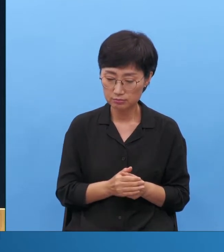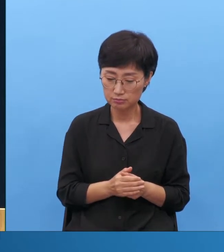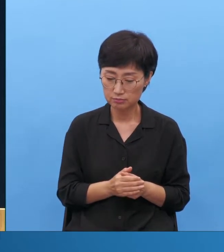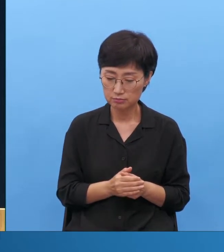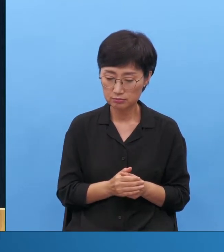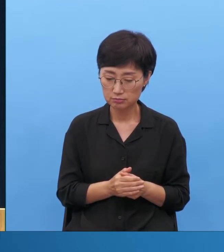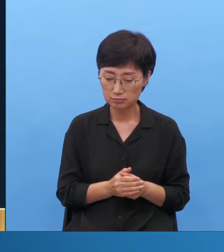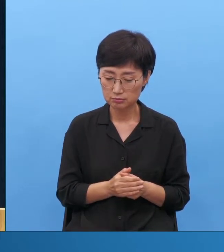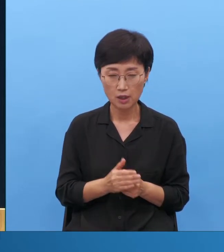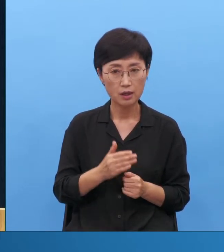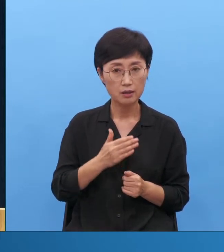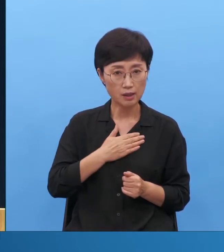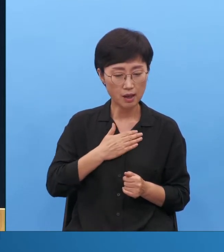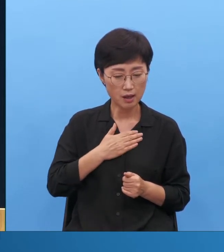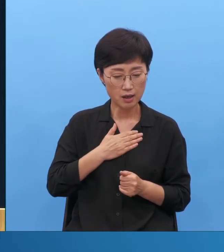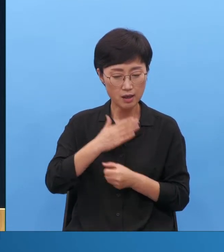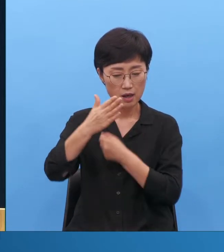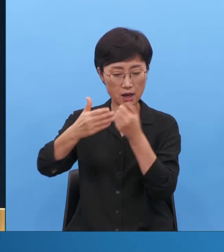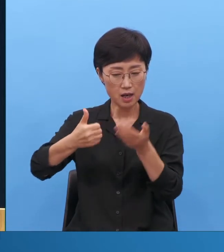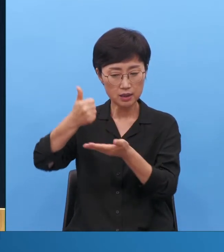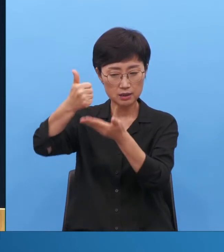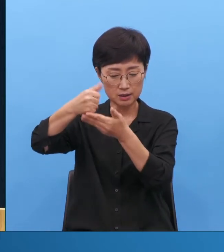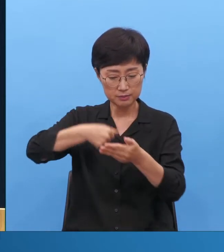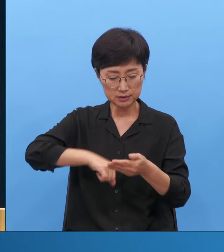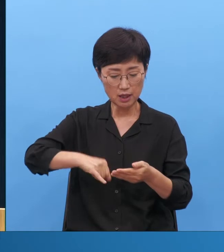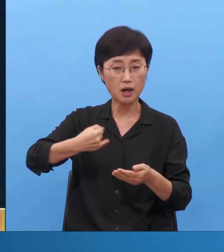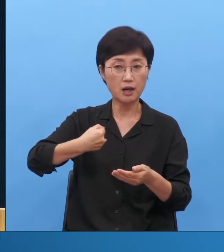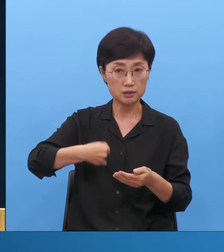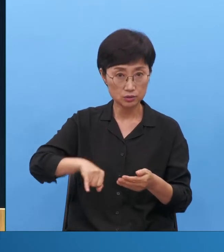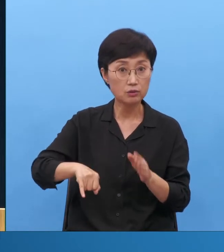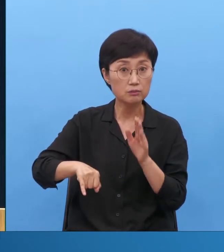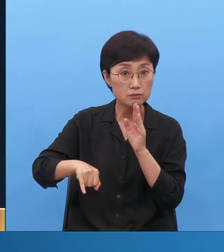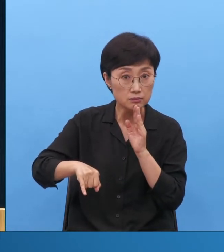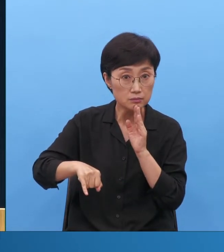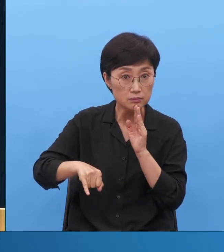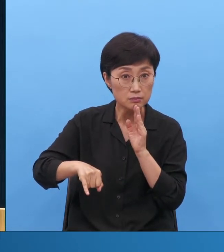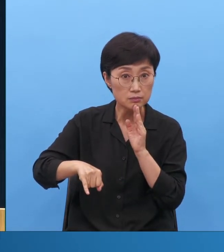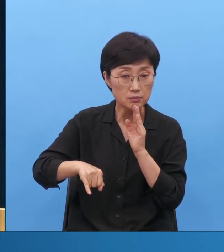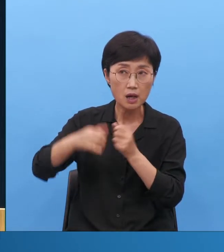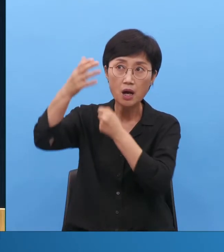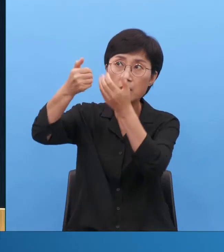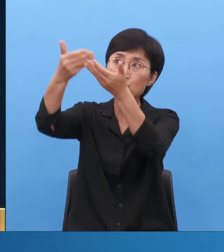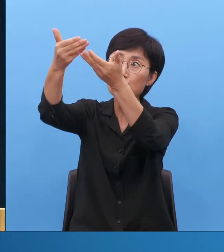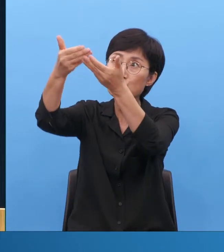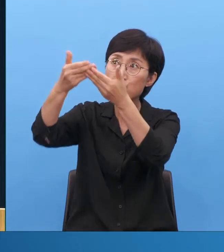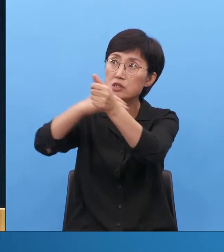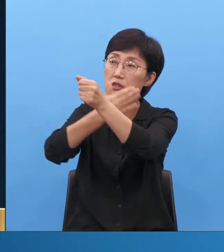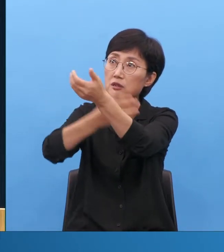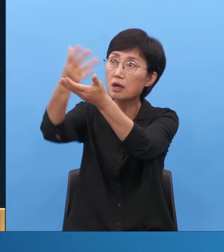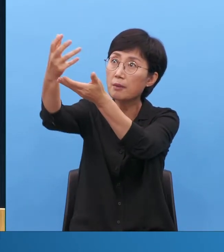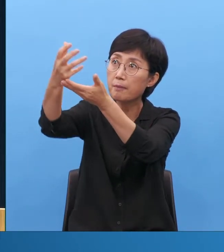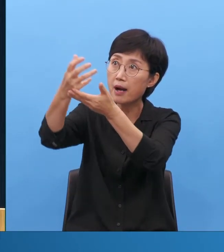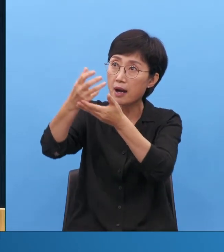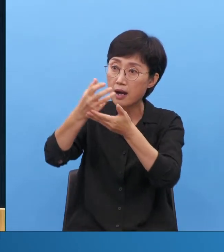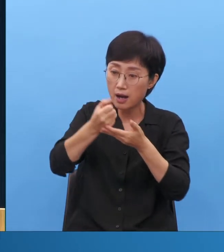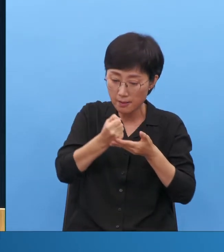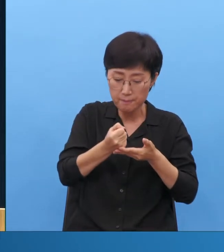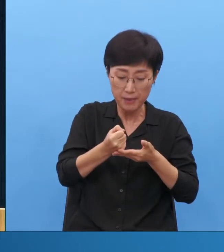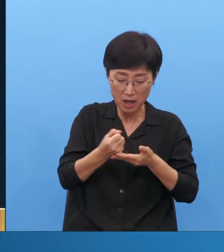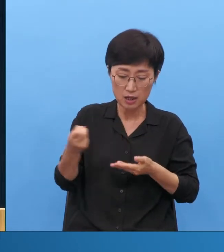자녀로 위에서부터 태어나는 그 능력으로 거듭나야지. You must be reborn, redeemed from the power